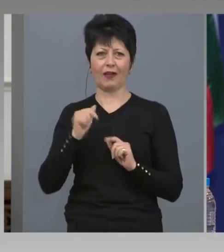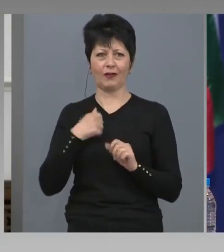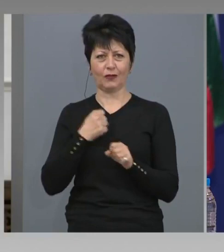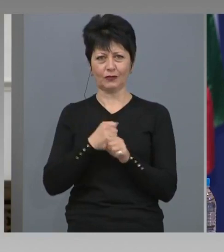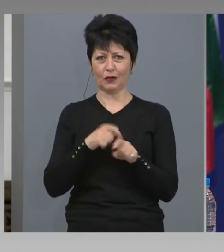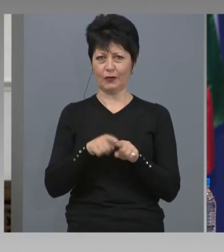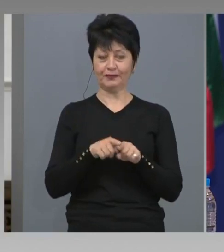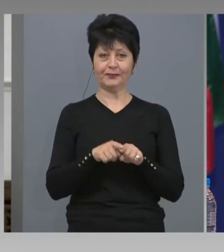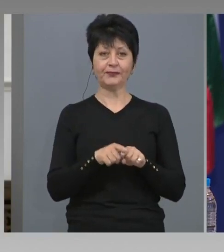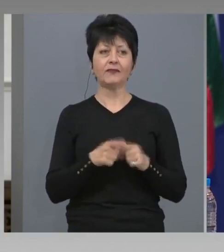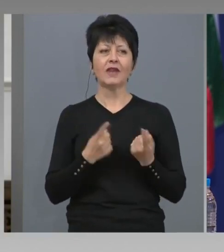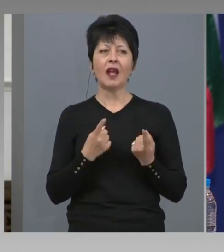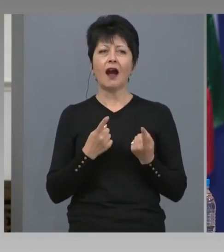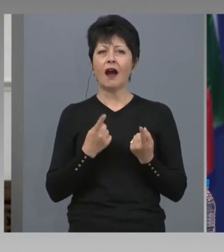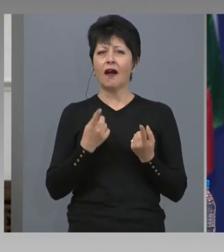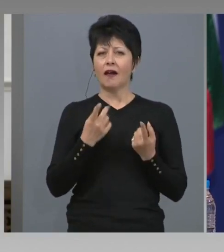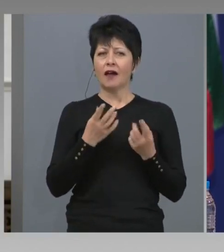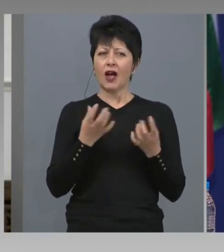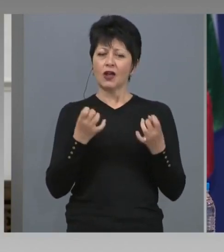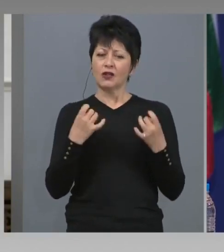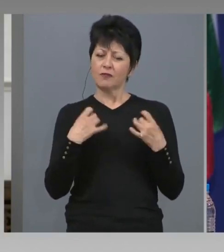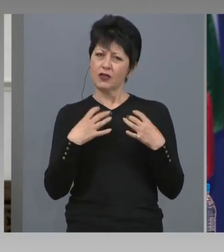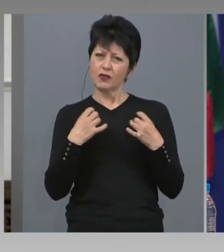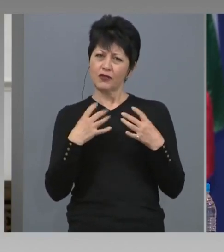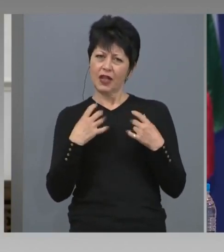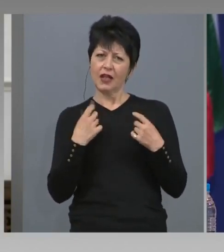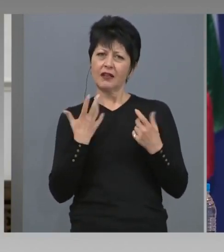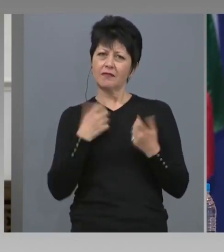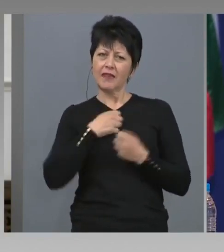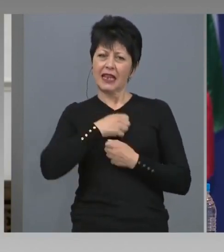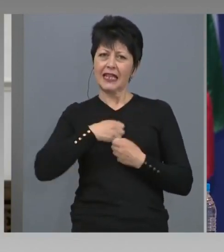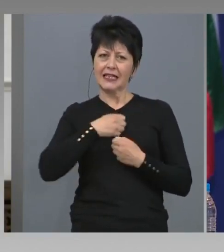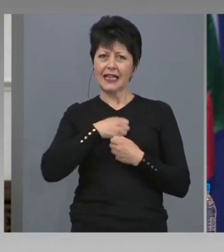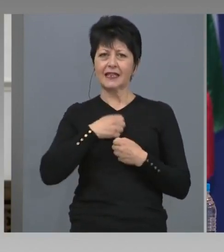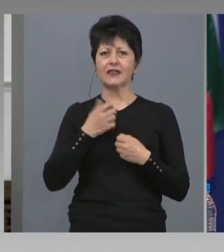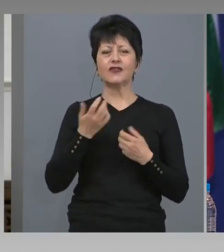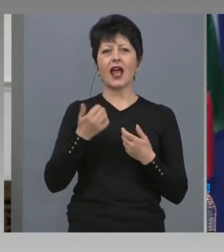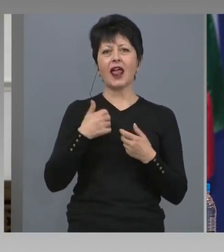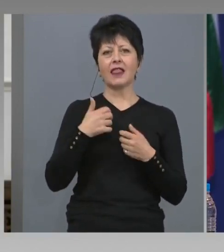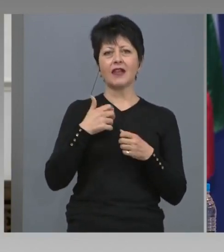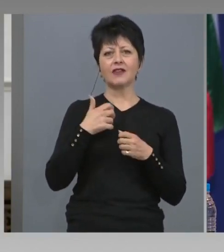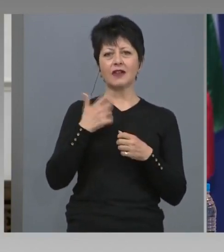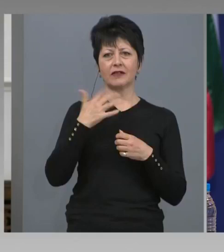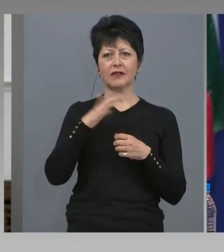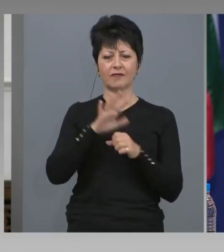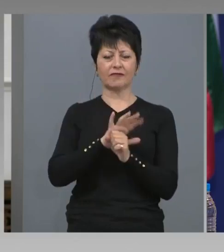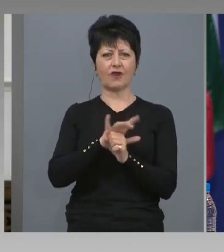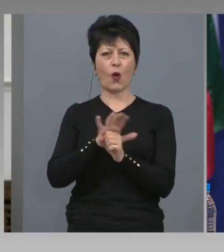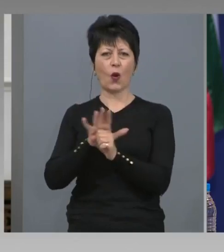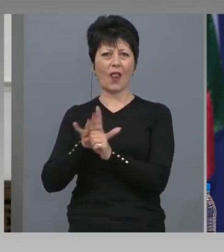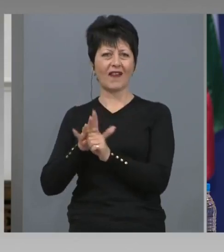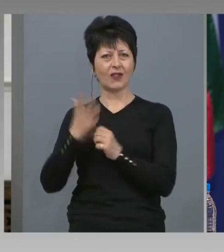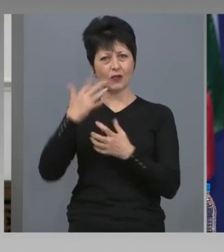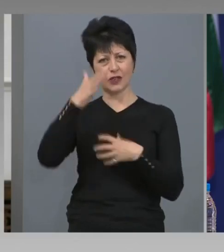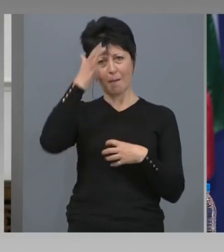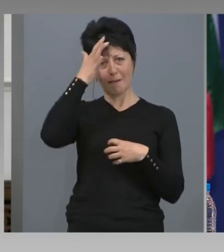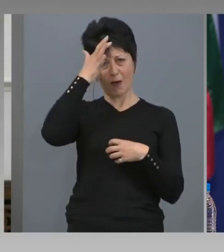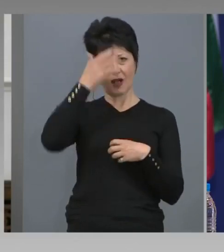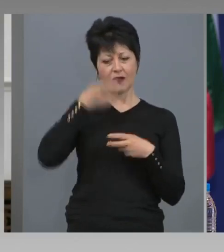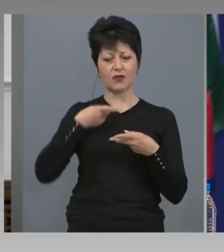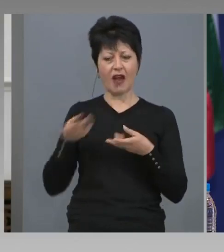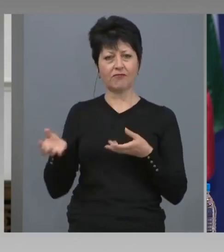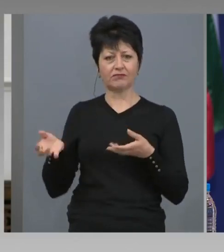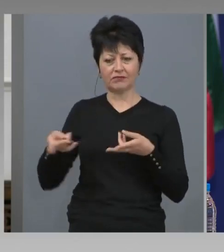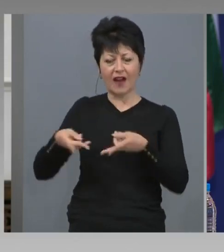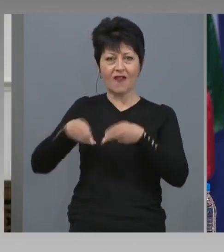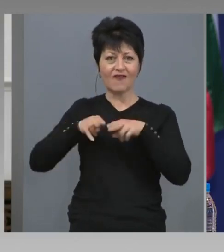Колеги от БТВ съобщиха притеснително за мен, че хора с коронавирус, доказано, наши сънародници се завършат от Амстердам. Някой там